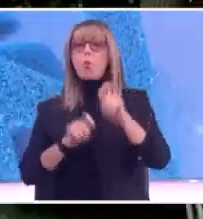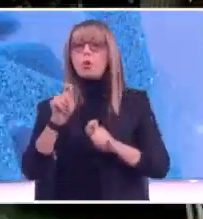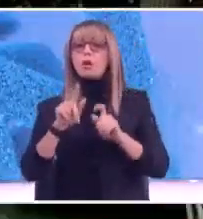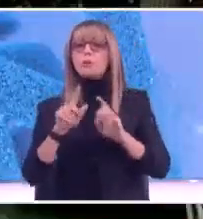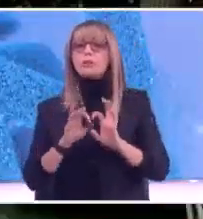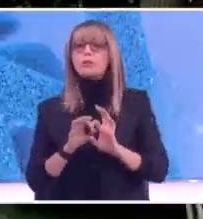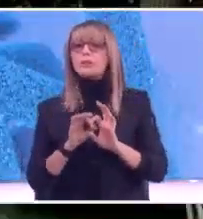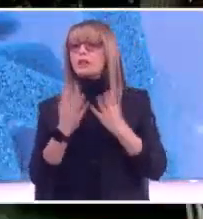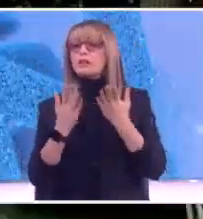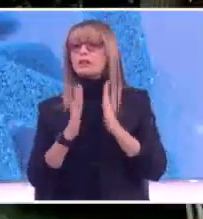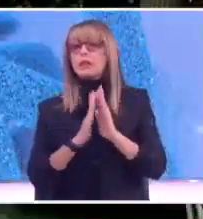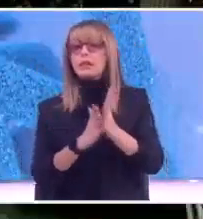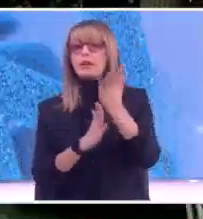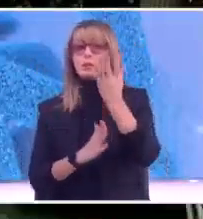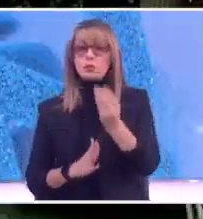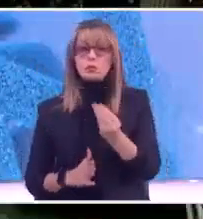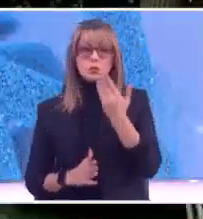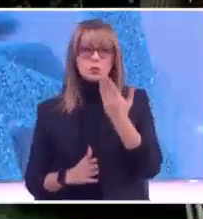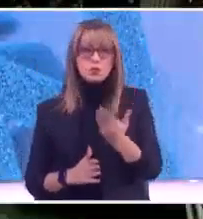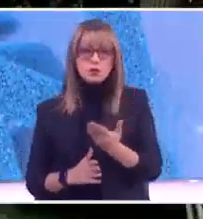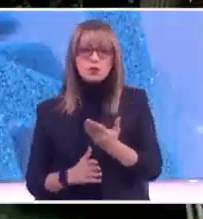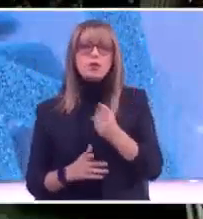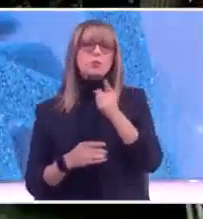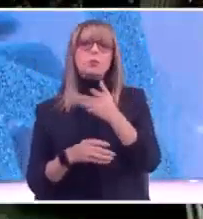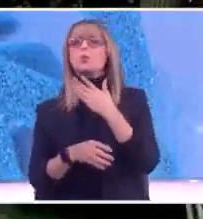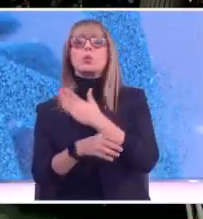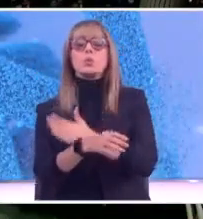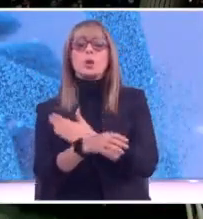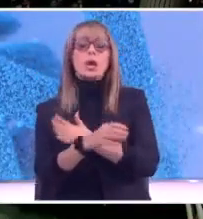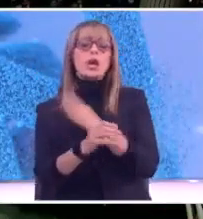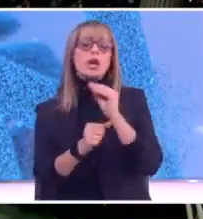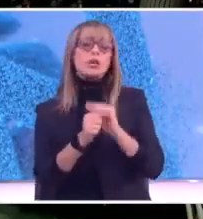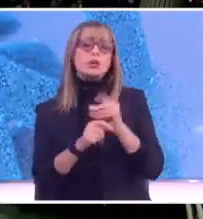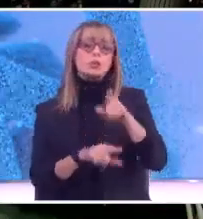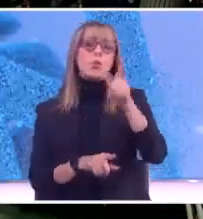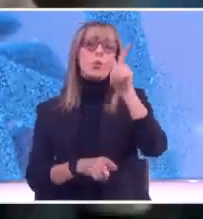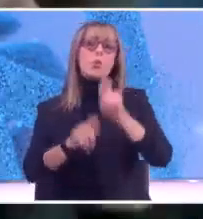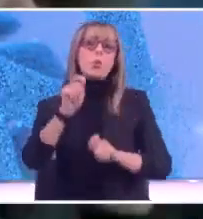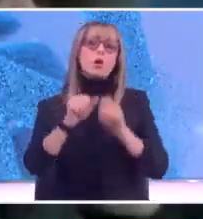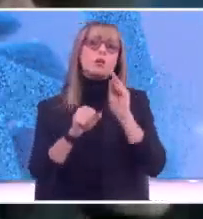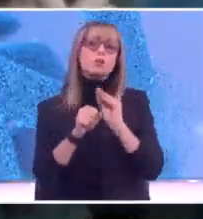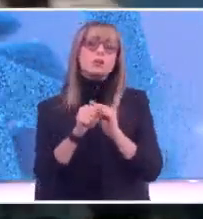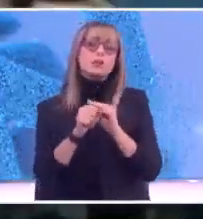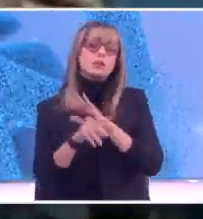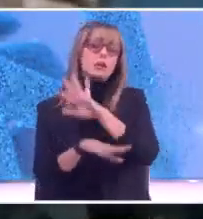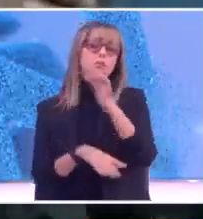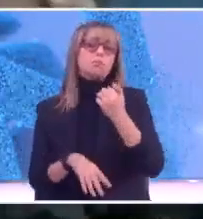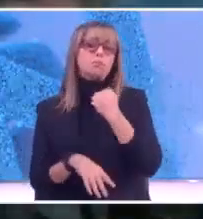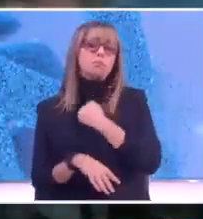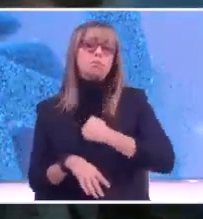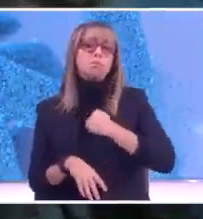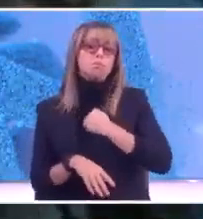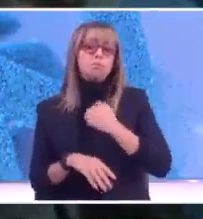nasıl devam edeceğini hem de ülke içerisinde bu uygulamaya yönelik tepkiler sonrası